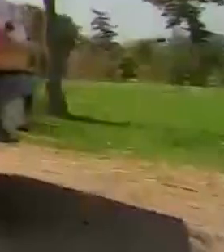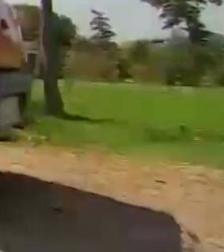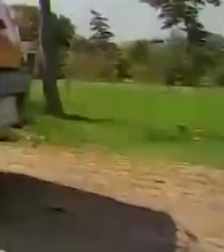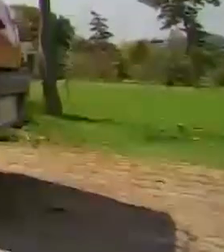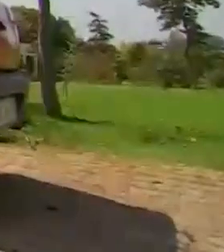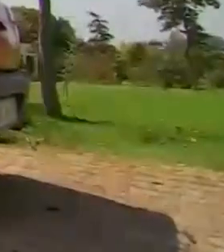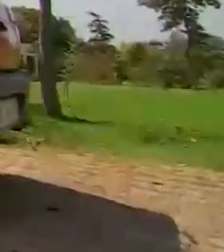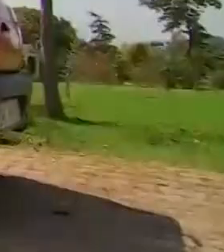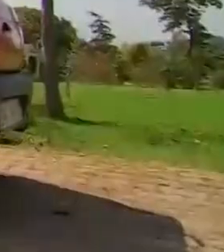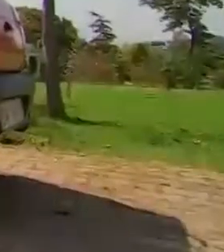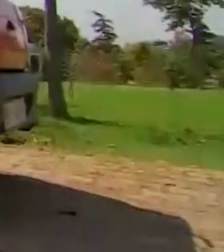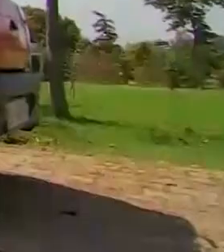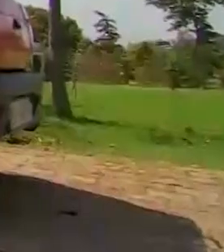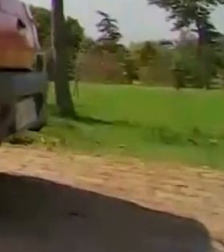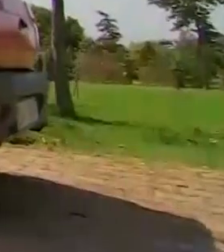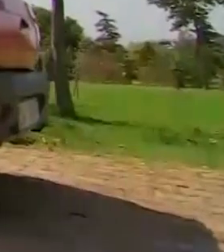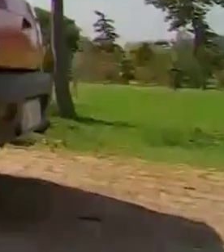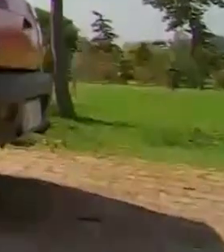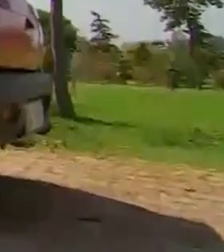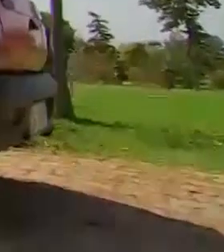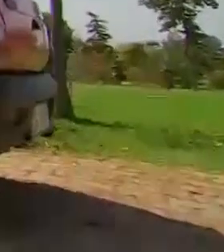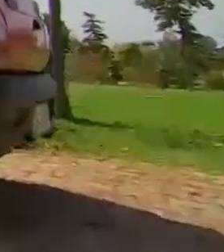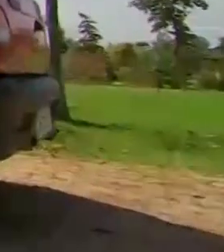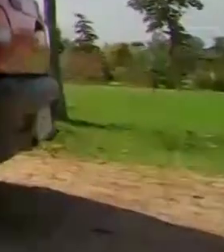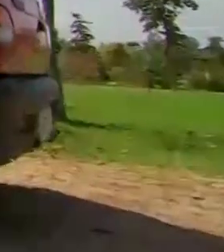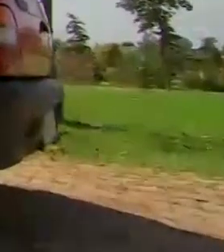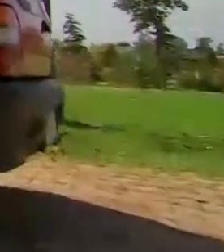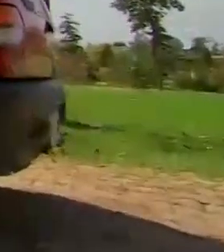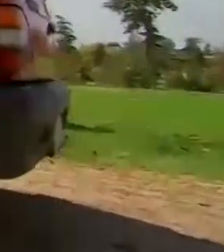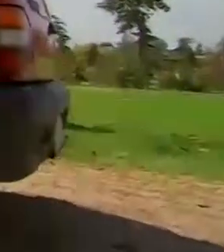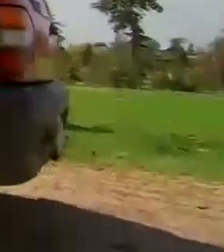Cebinden anahtarını çıkarıp kapıyı açtıktan sonra direksiyonun başına geçip oturdu.